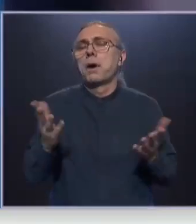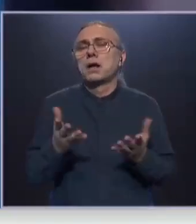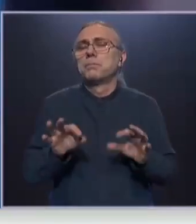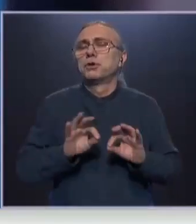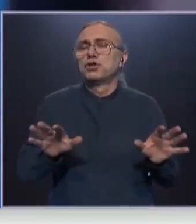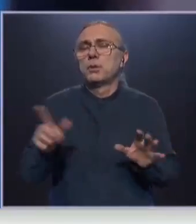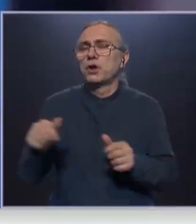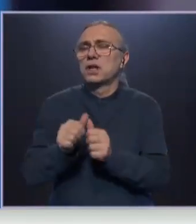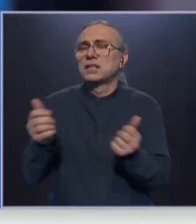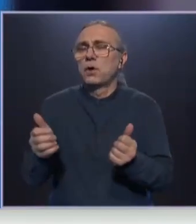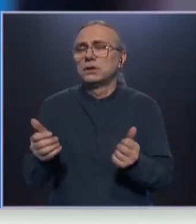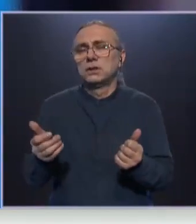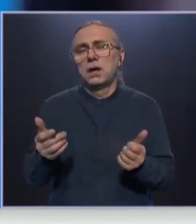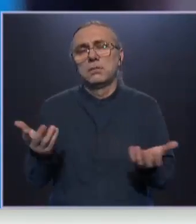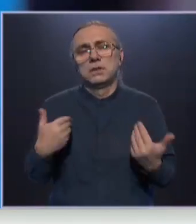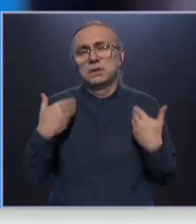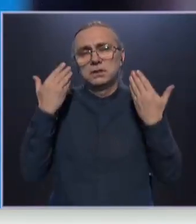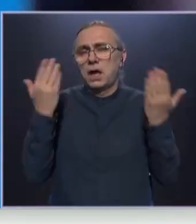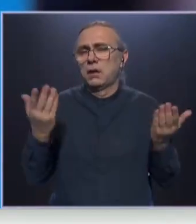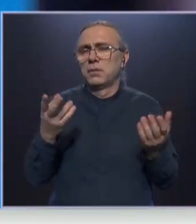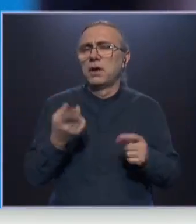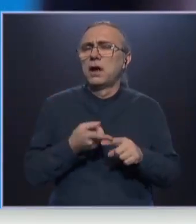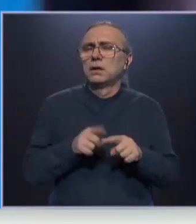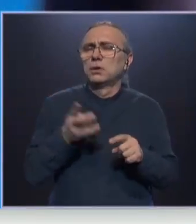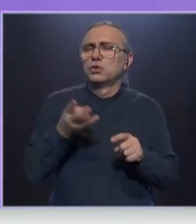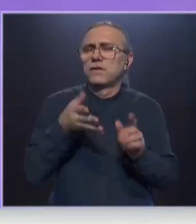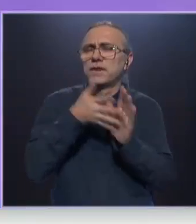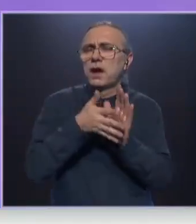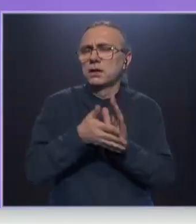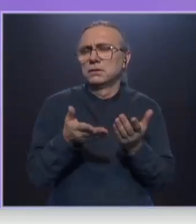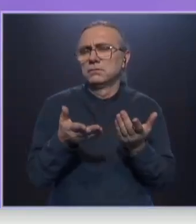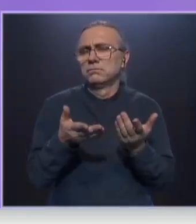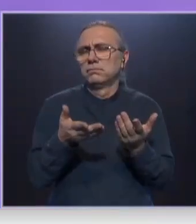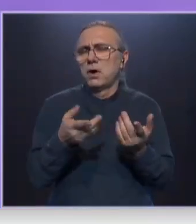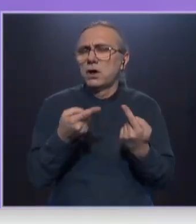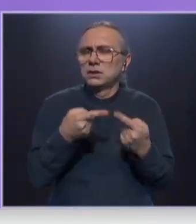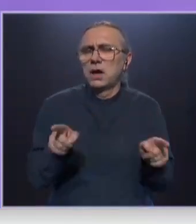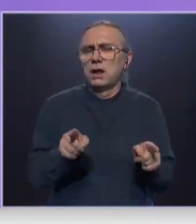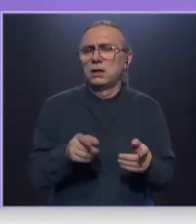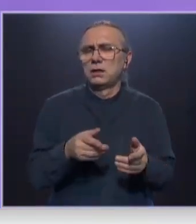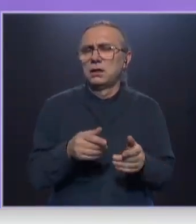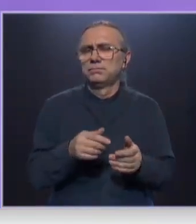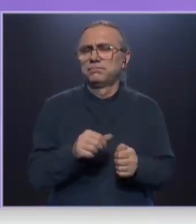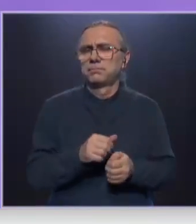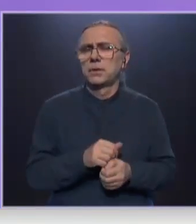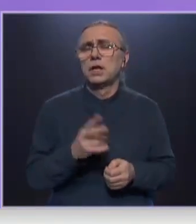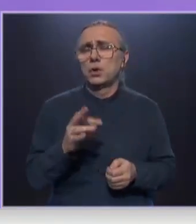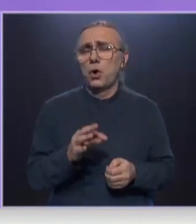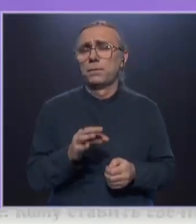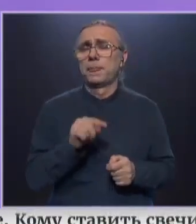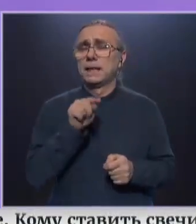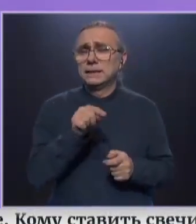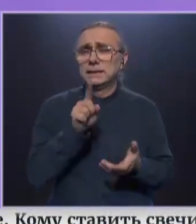все очень. Да, разные. Любые. И это надо вникать отдельно. Вот. Но ты должна понимать,